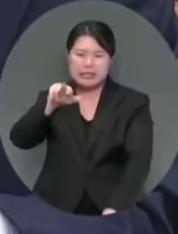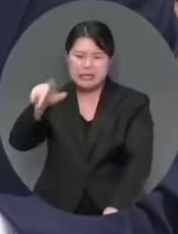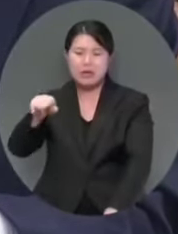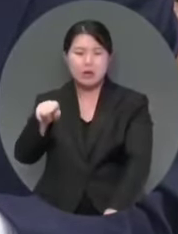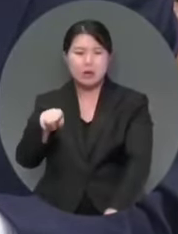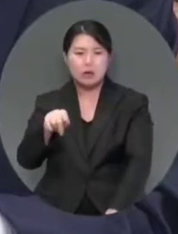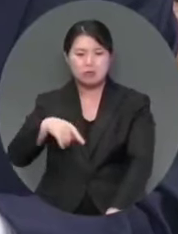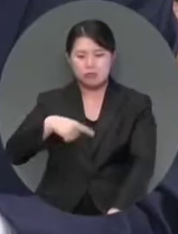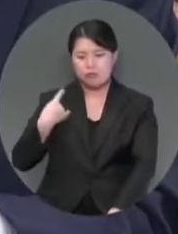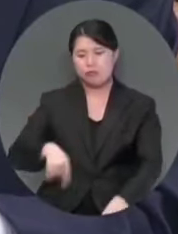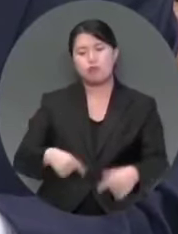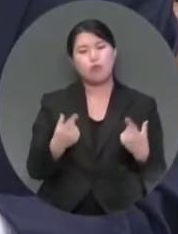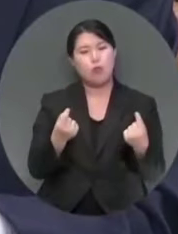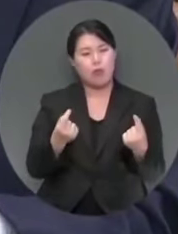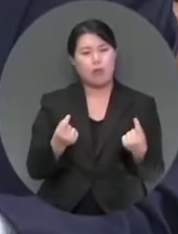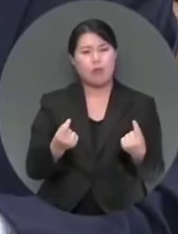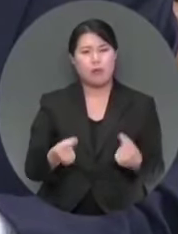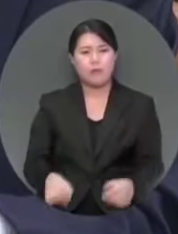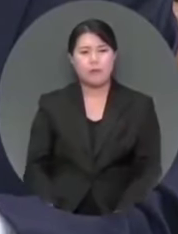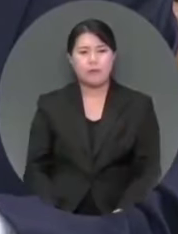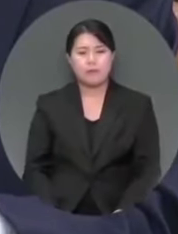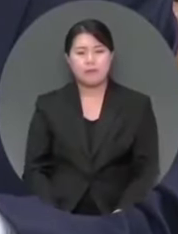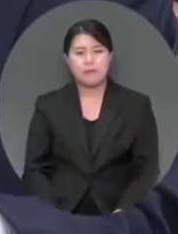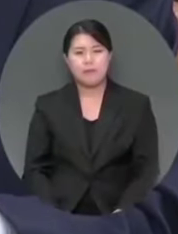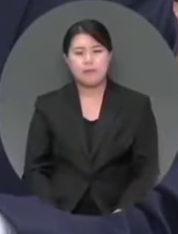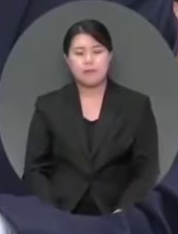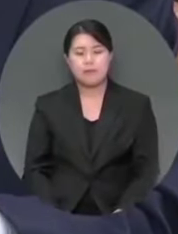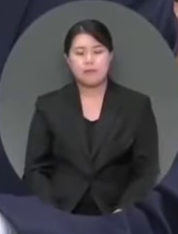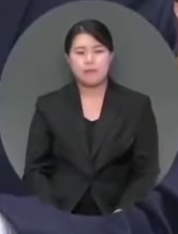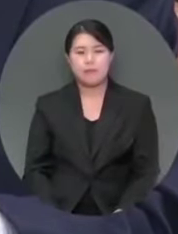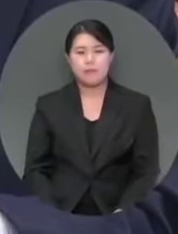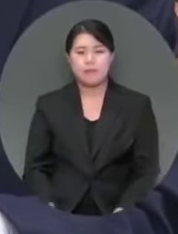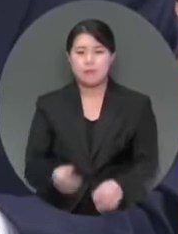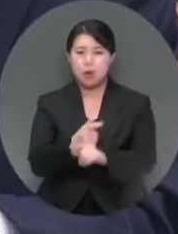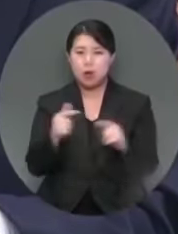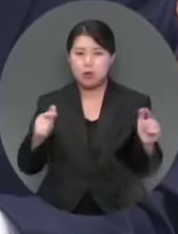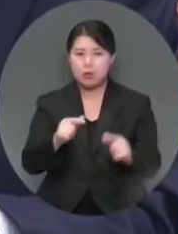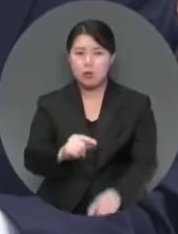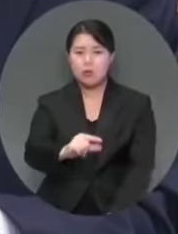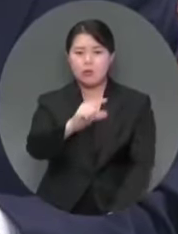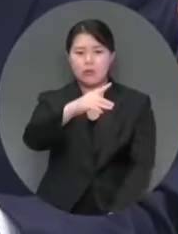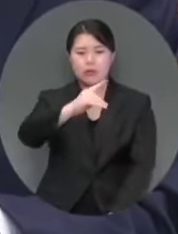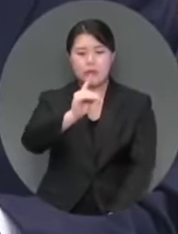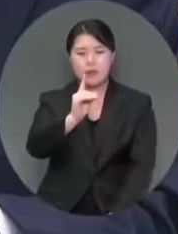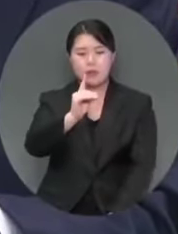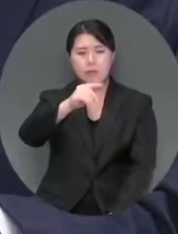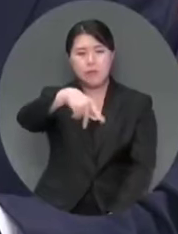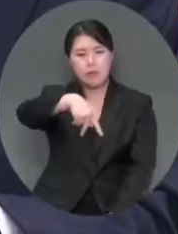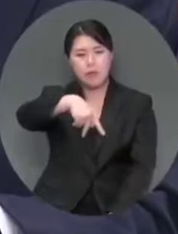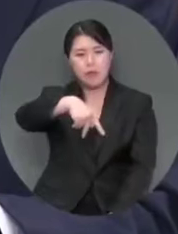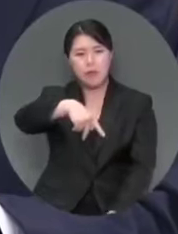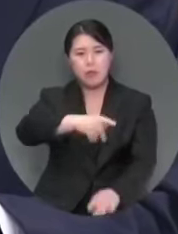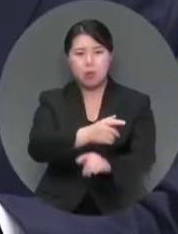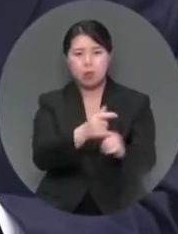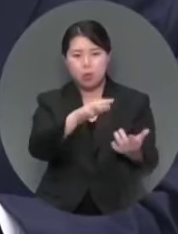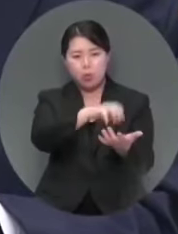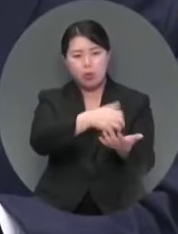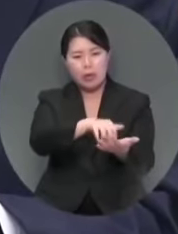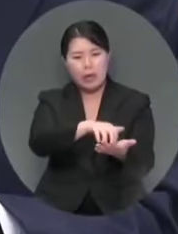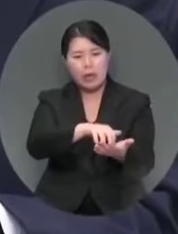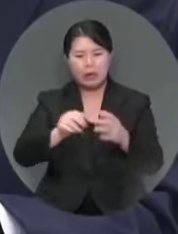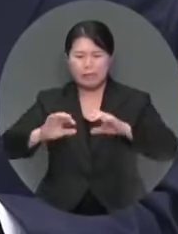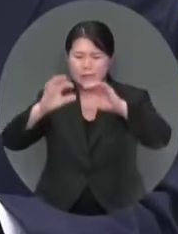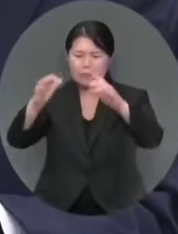나라입니다. 중국도 마찬가지로 각종 그 GDP 통계가 국제적으로 신뢰를 받지 못하고